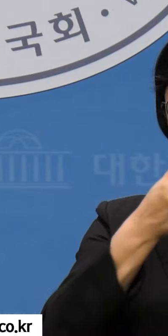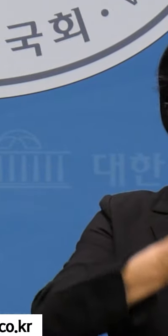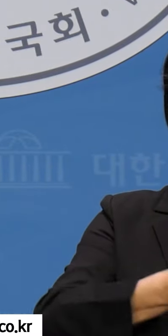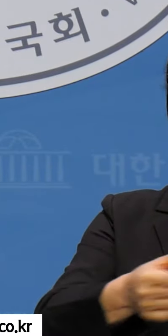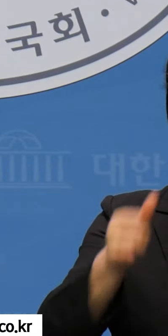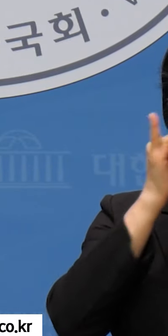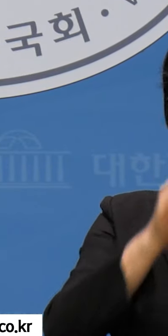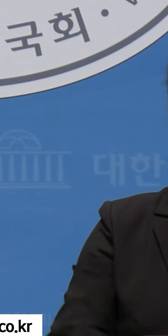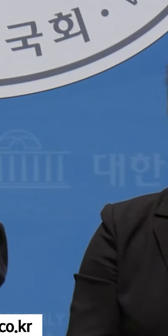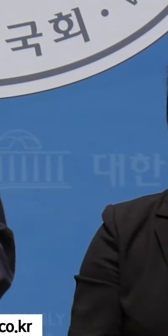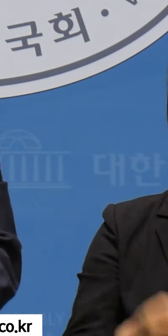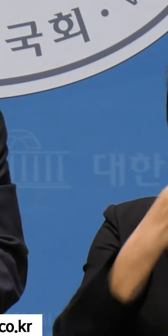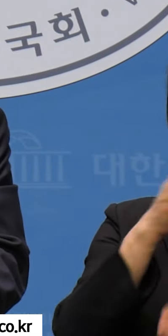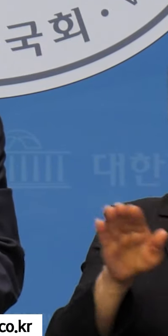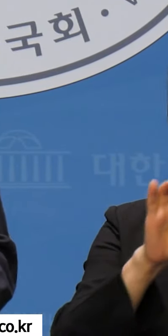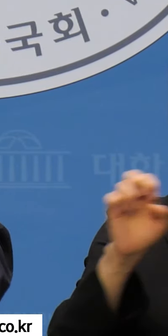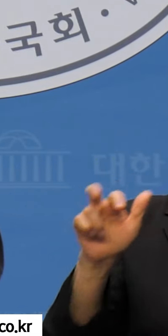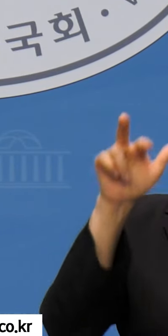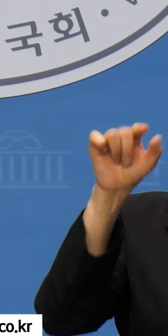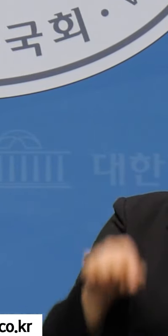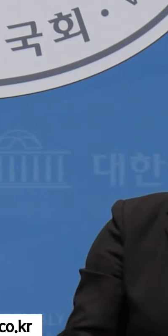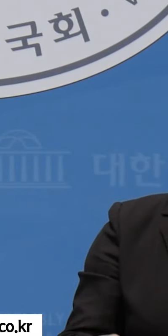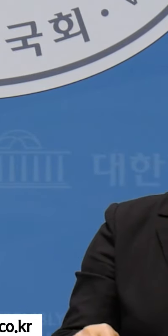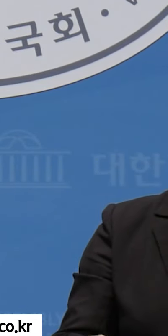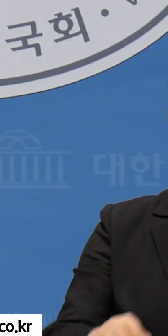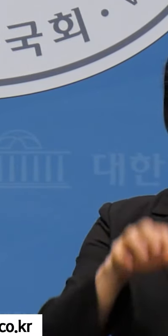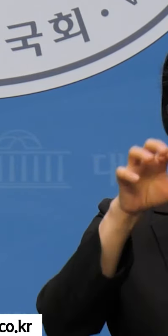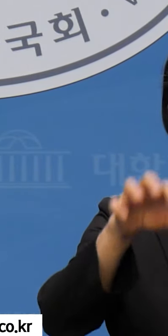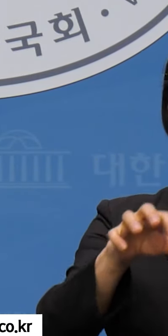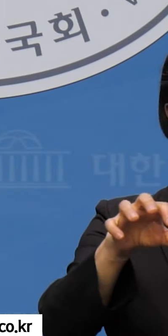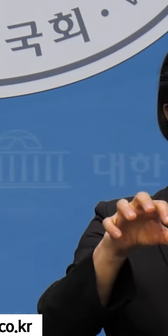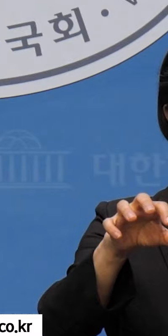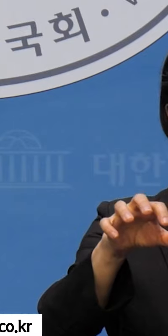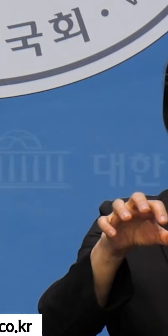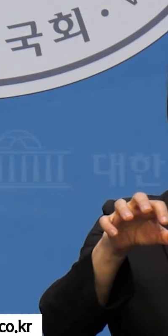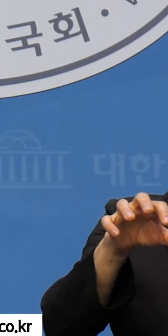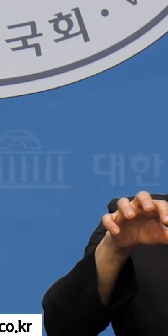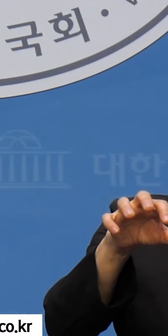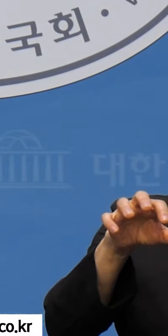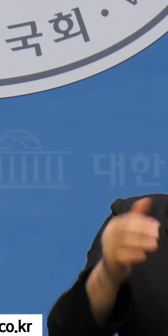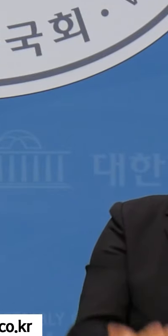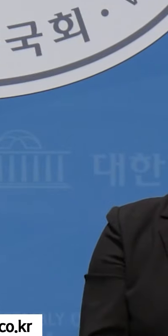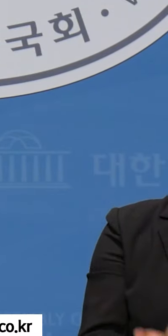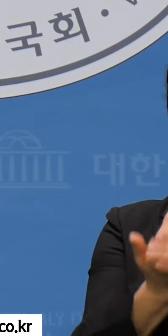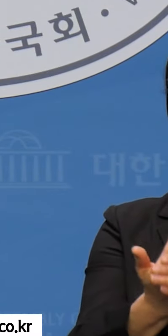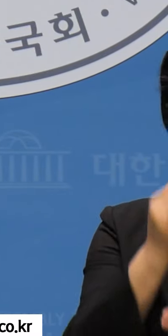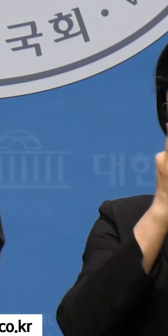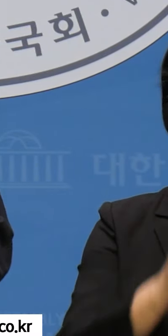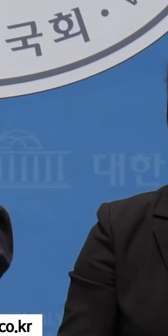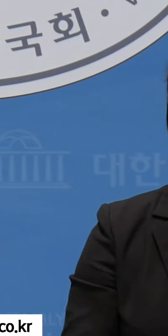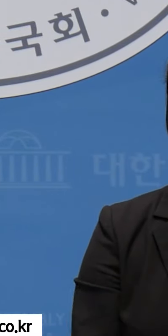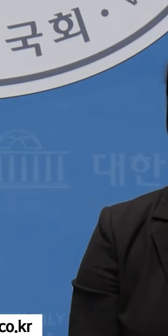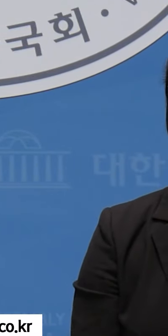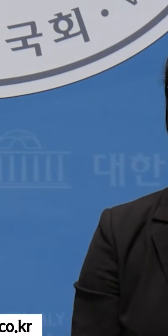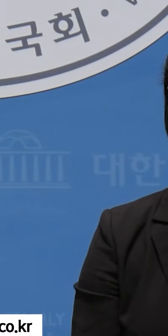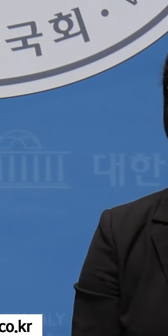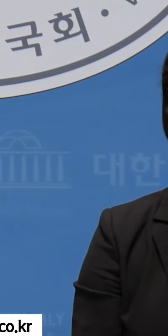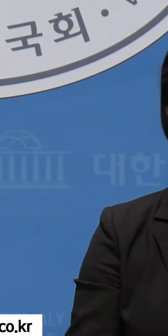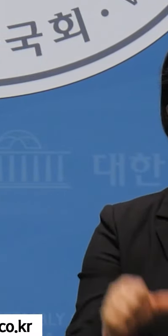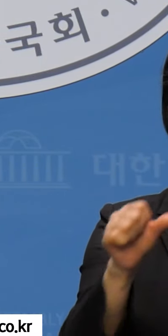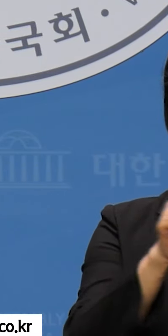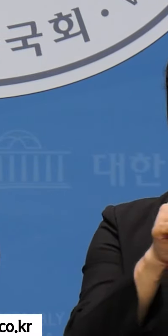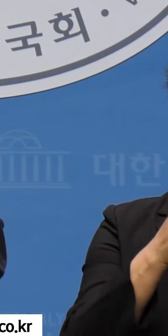있었다. 경기도 파주군 파주읍의 금촌 2동에서 있었던 일입니다.